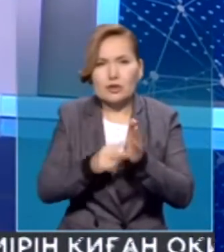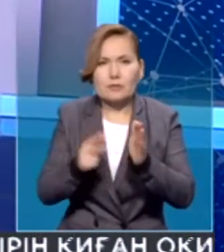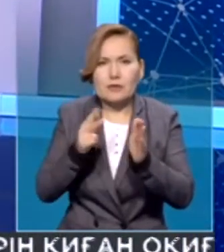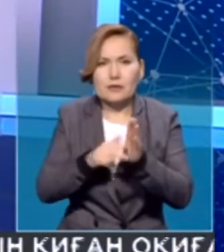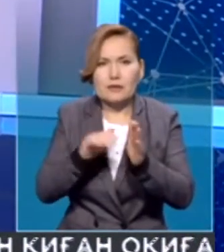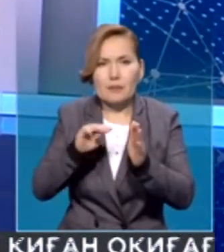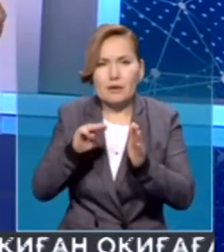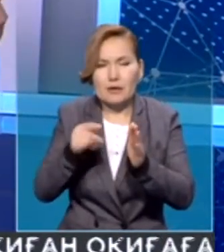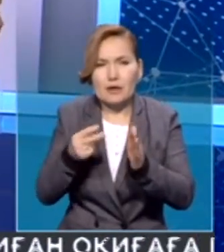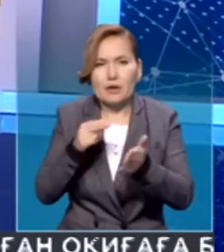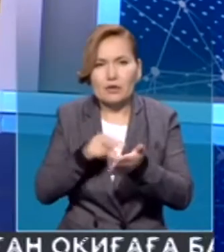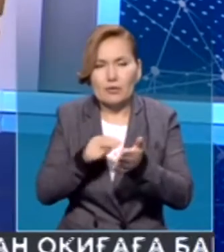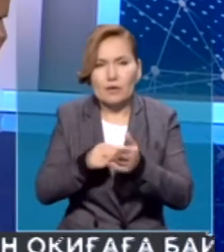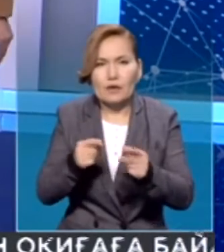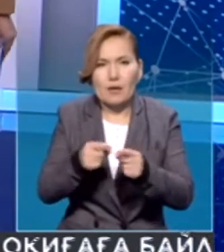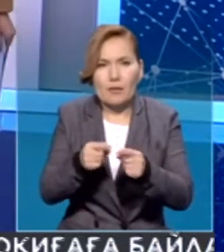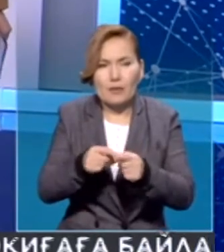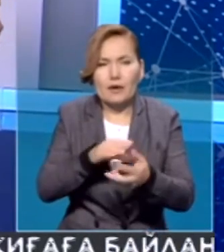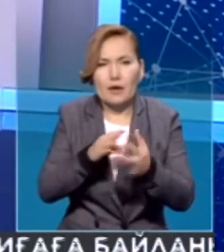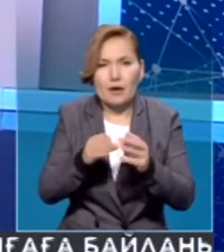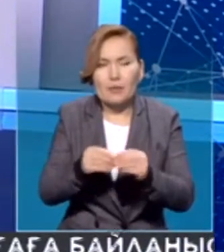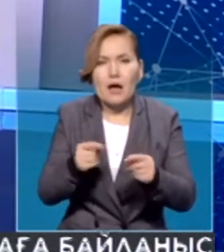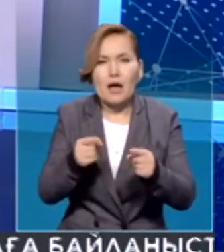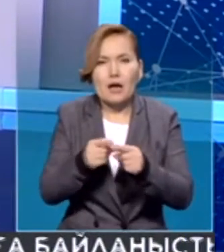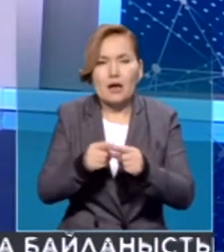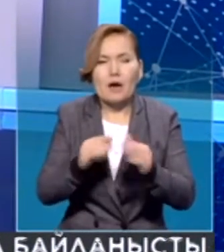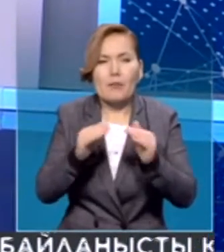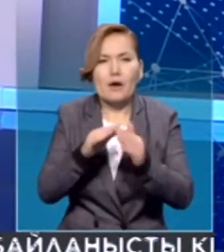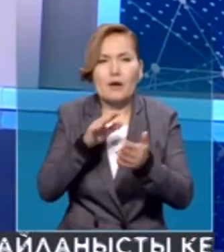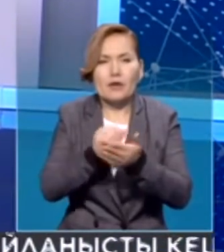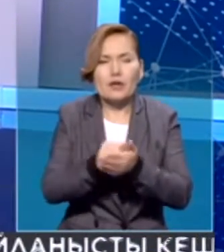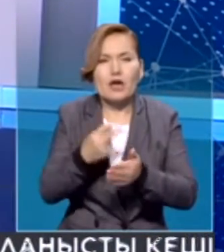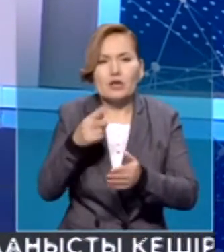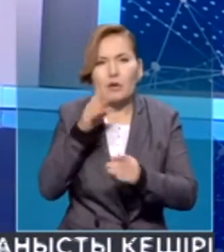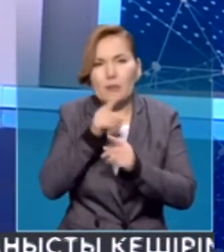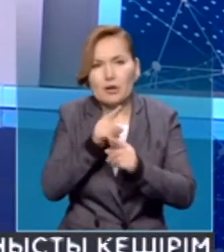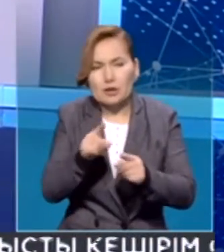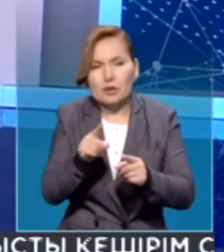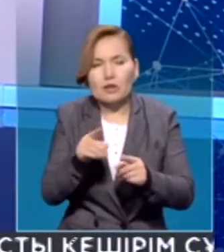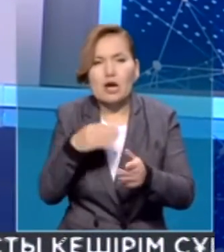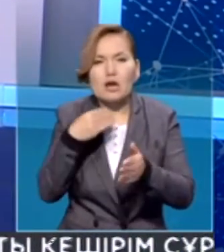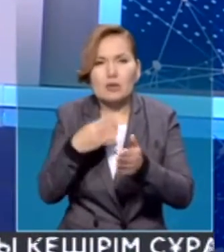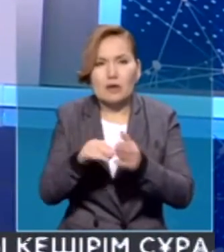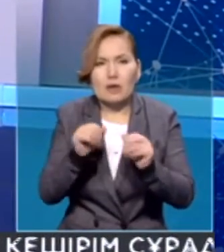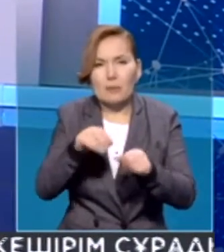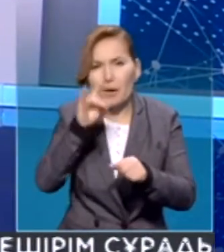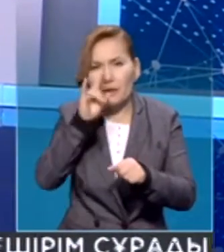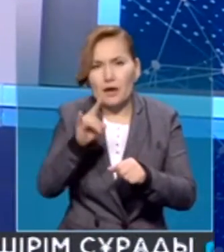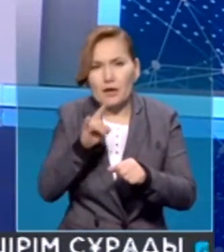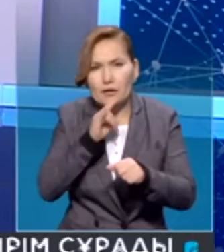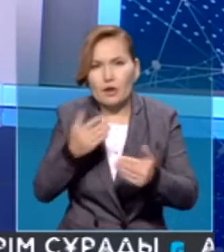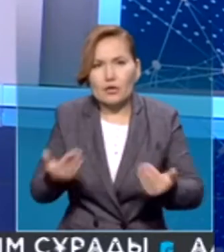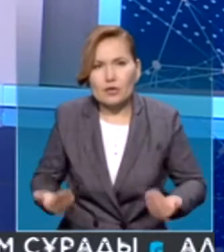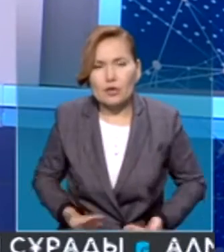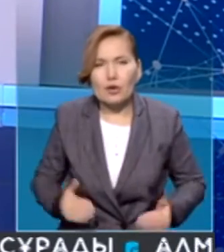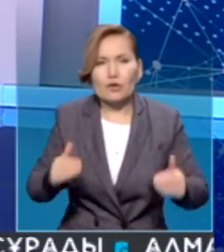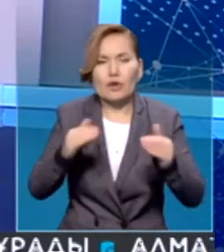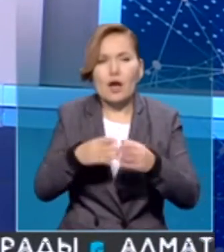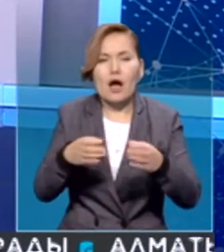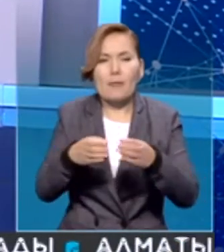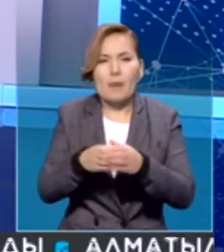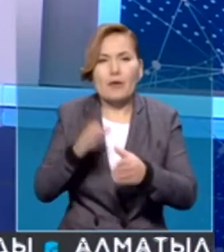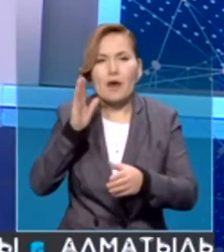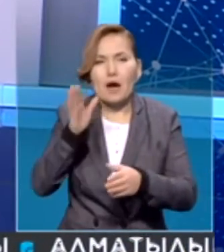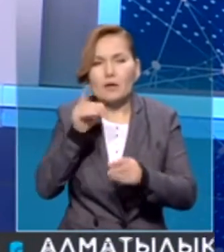мың теңге шамасында. Сонымен бірге, жалдамалы үйді 20 жыл ішінде сатып алуға болады. Қазақстан тұрғын үй компаниясы алдағы уақытта